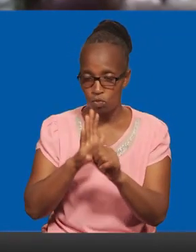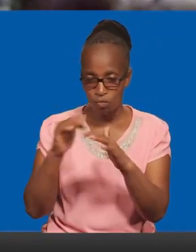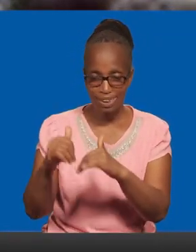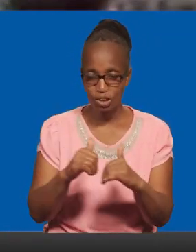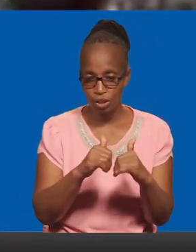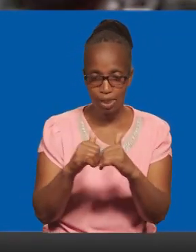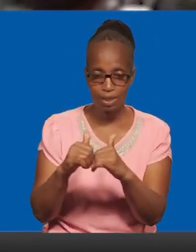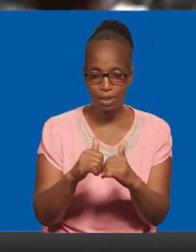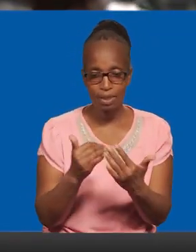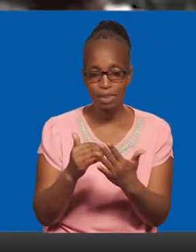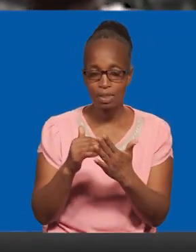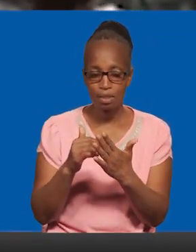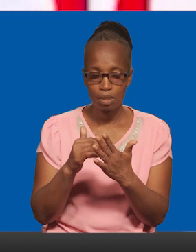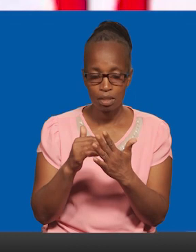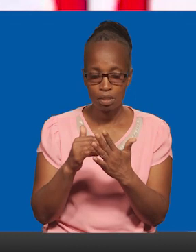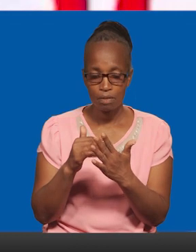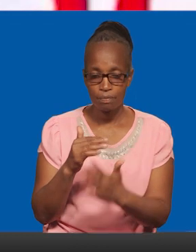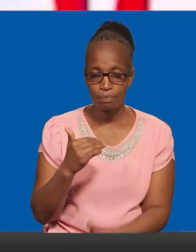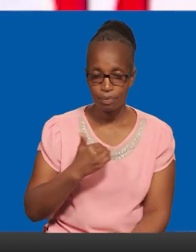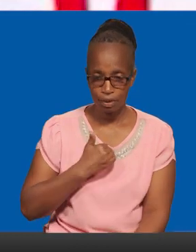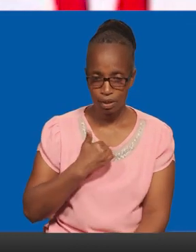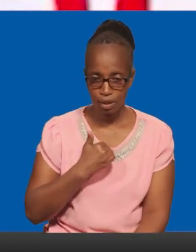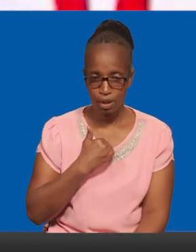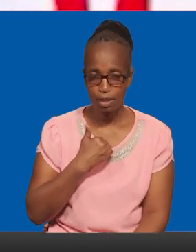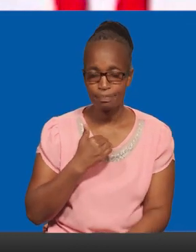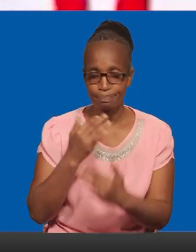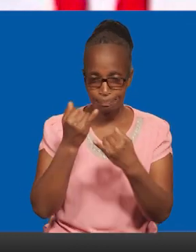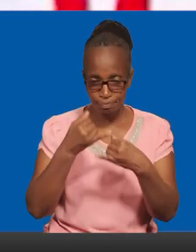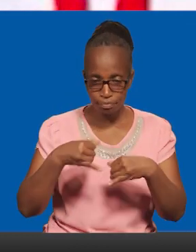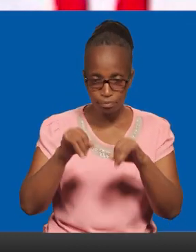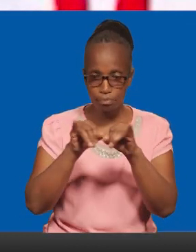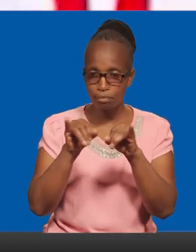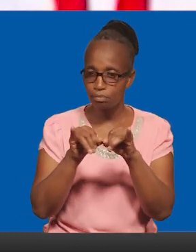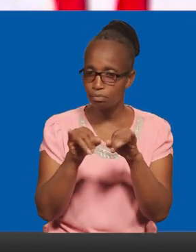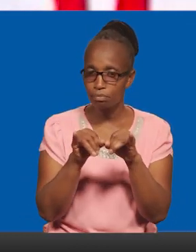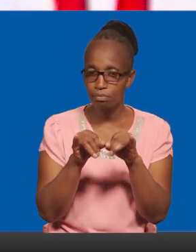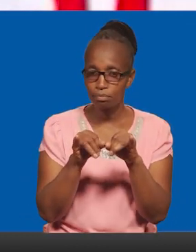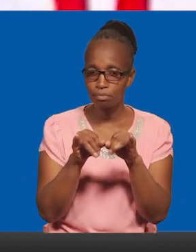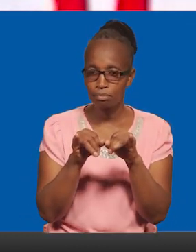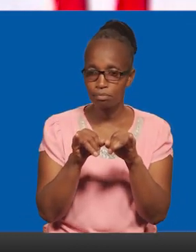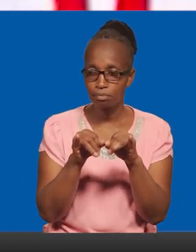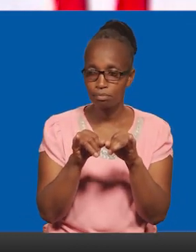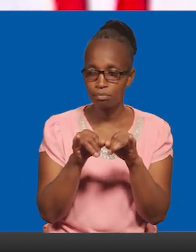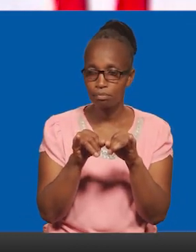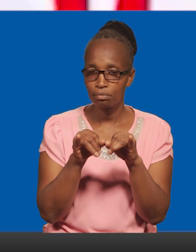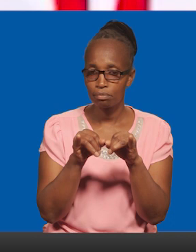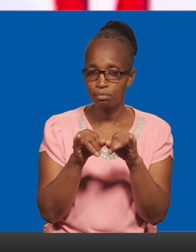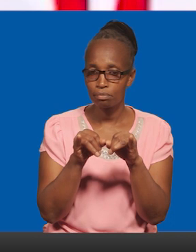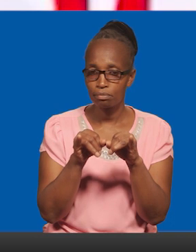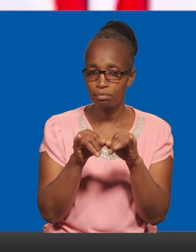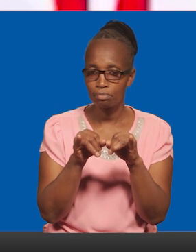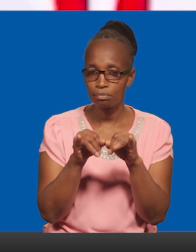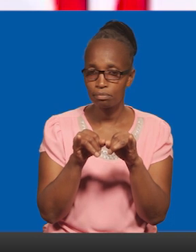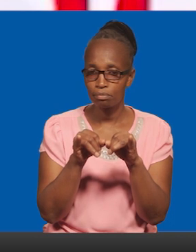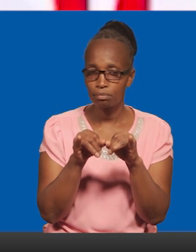ufisadi na umasikini vinatukumba. But over the years, the joy of independence has been tempered by many battles, a